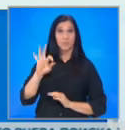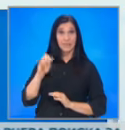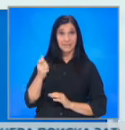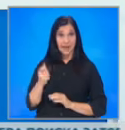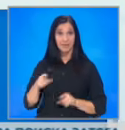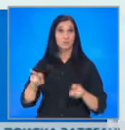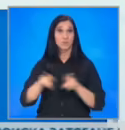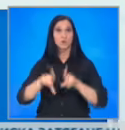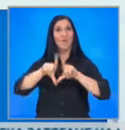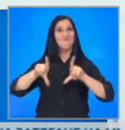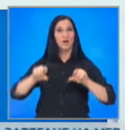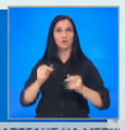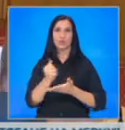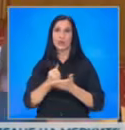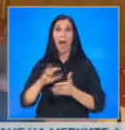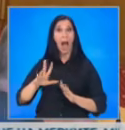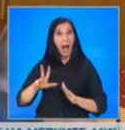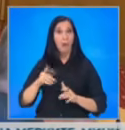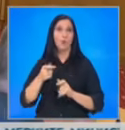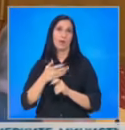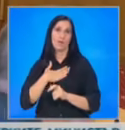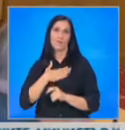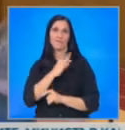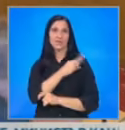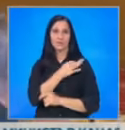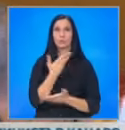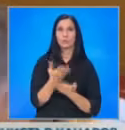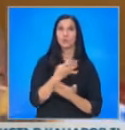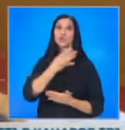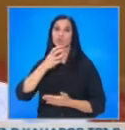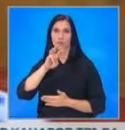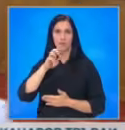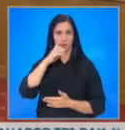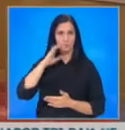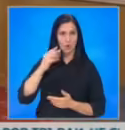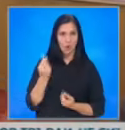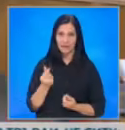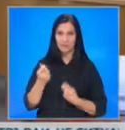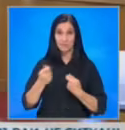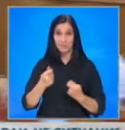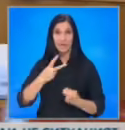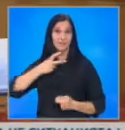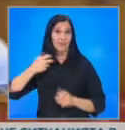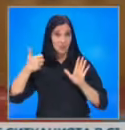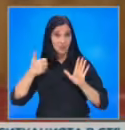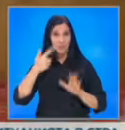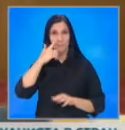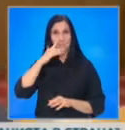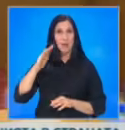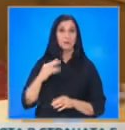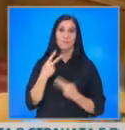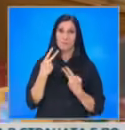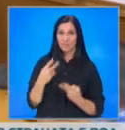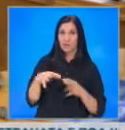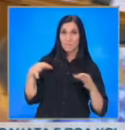за лекарства, ако се вакцинират. От предложените 430 милиона лева за бизнеса, 260 милиона са